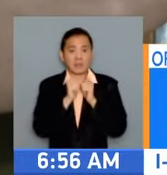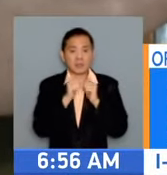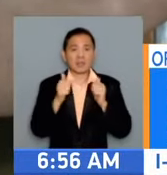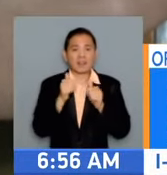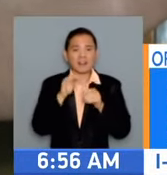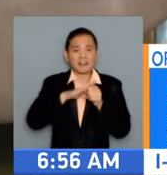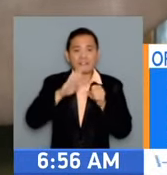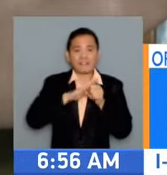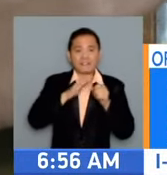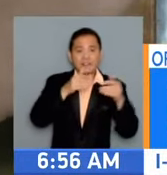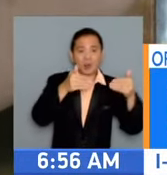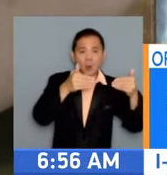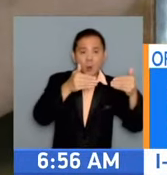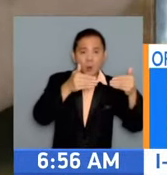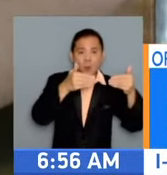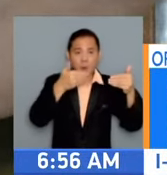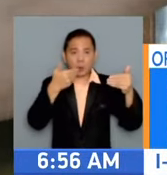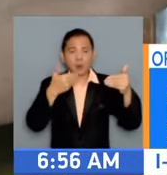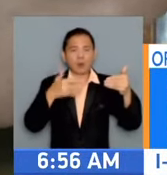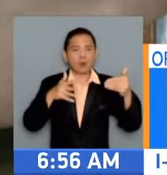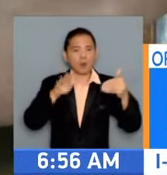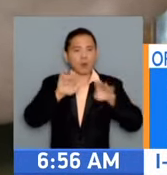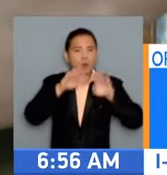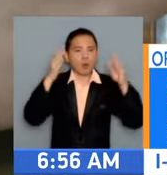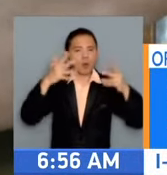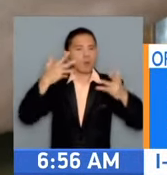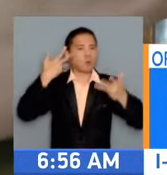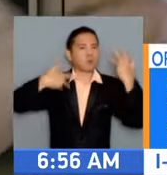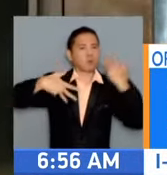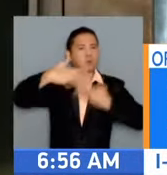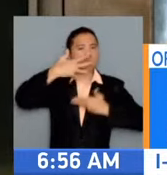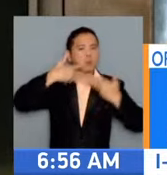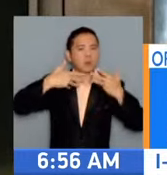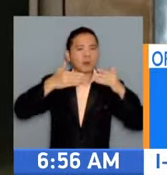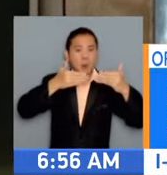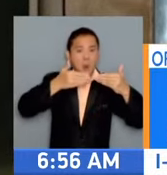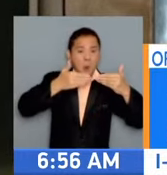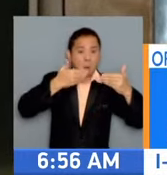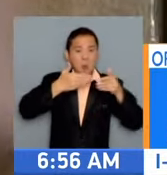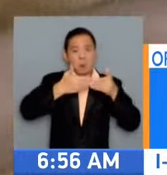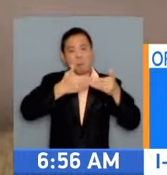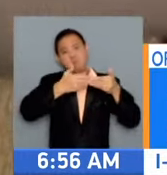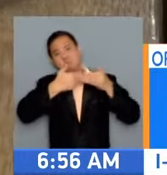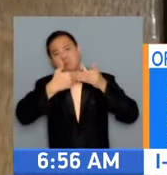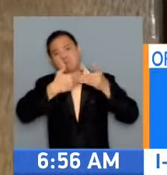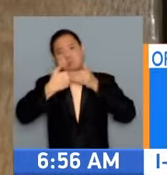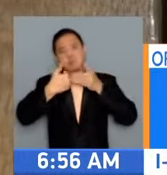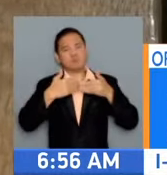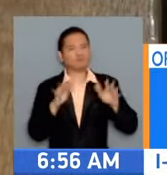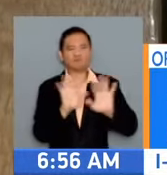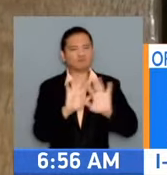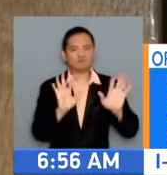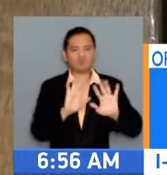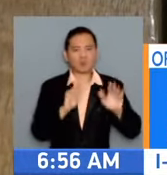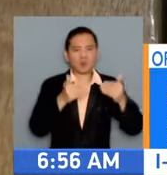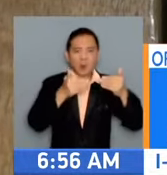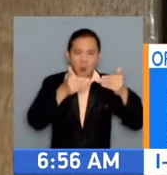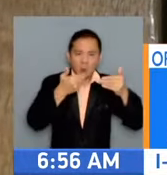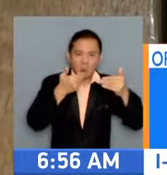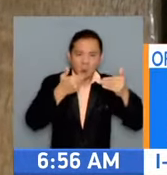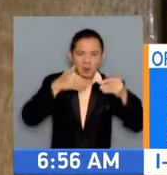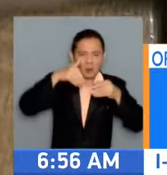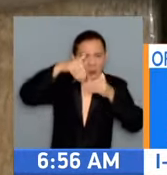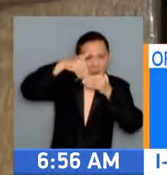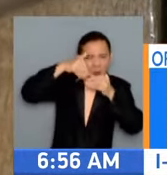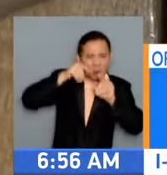yung fresh air galing sa labas. Kasi tag-init din ngayon. But then, yung space na yun, yung siwang